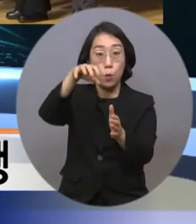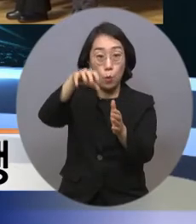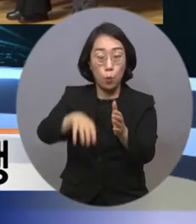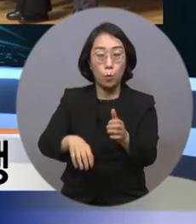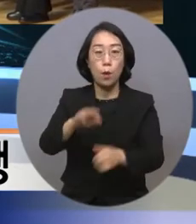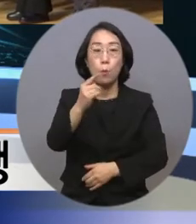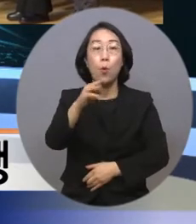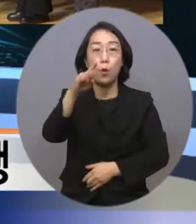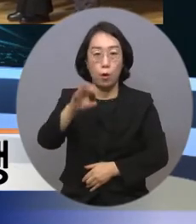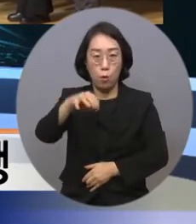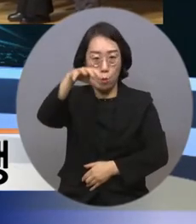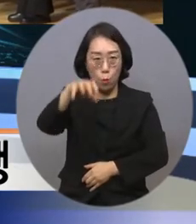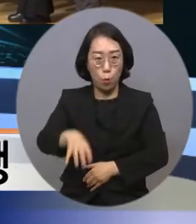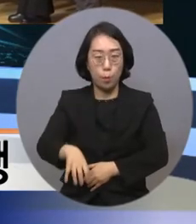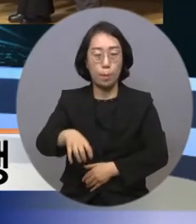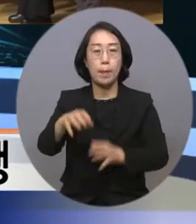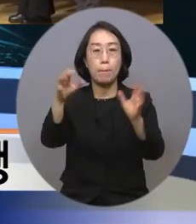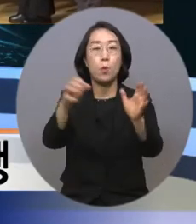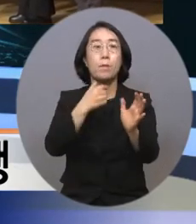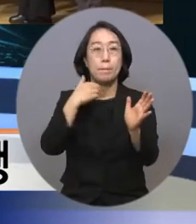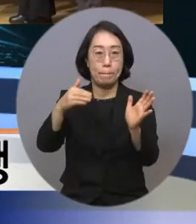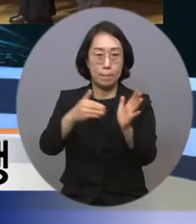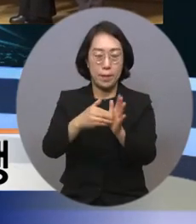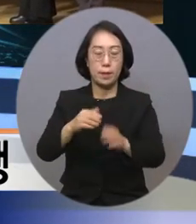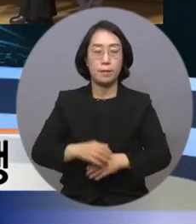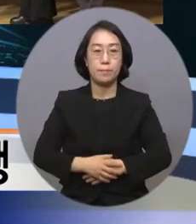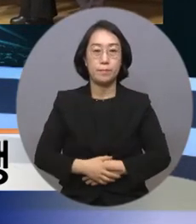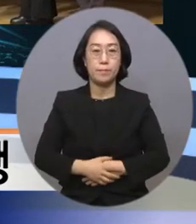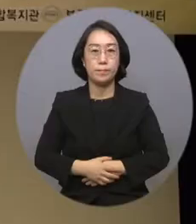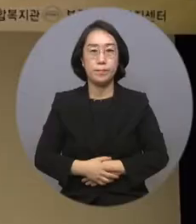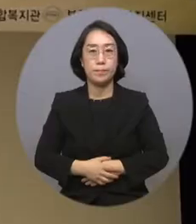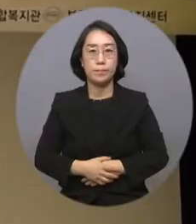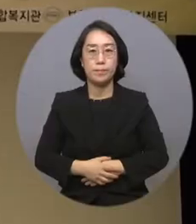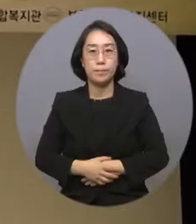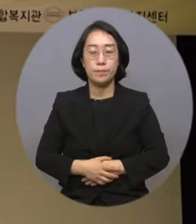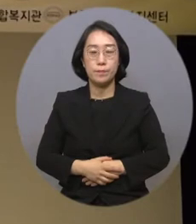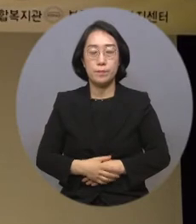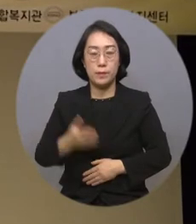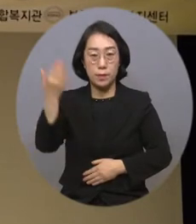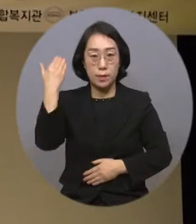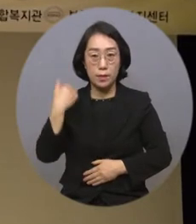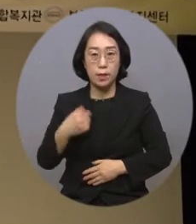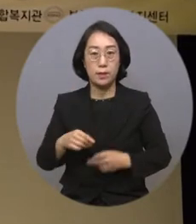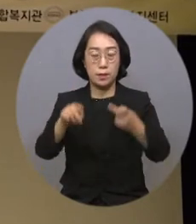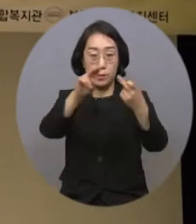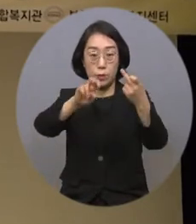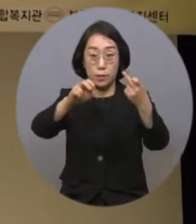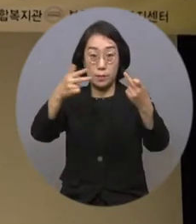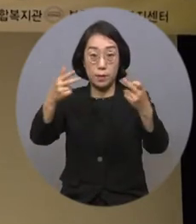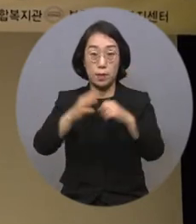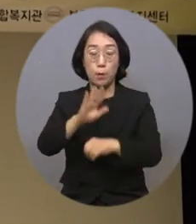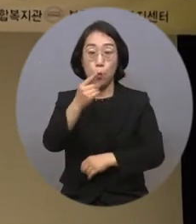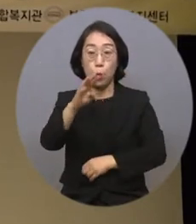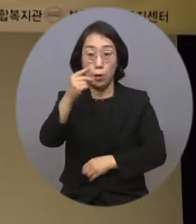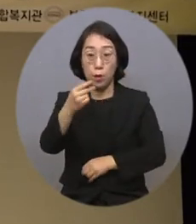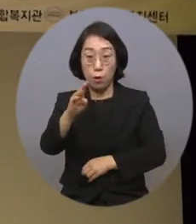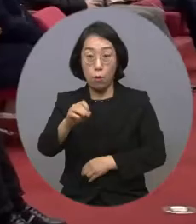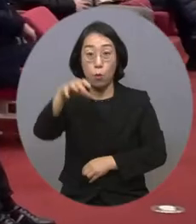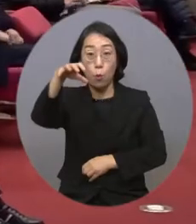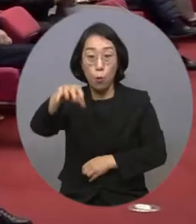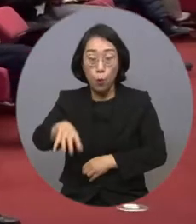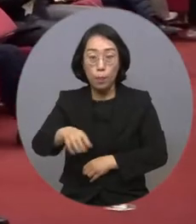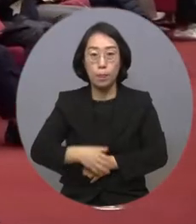보령에서 마련됐습니다. 노혜림 기자가 전합니다. 지난 27일 보령문의 애간태